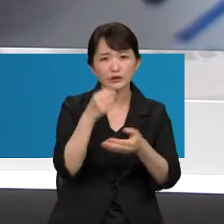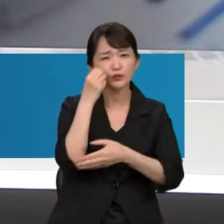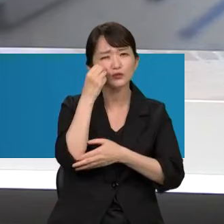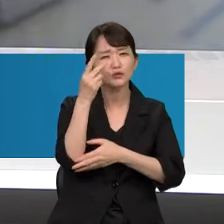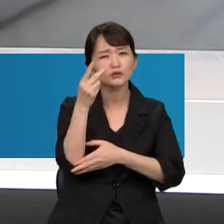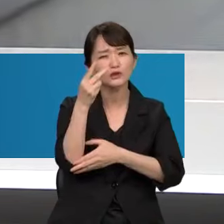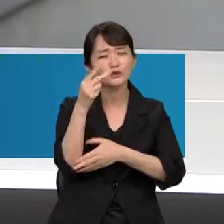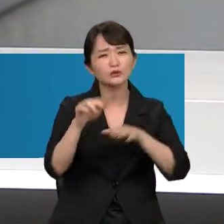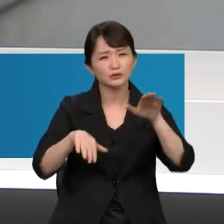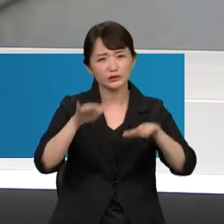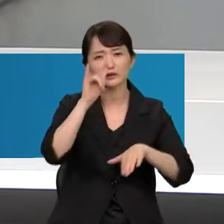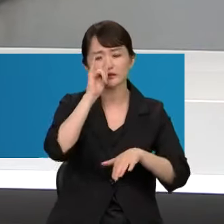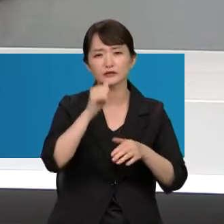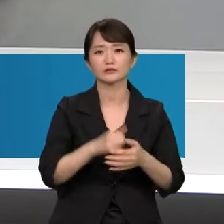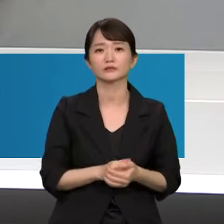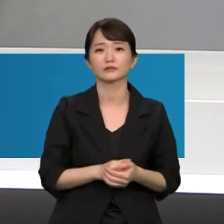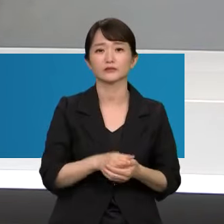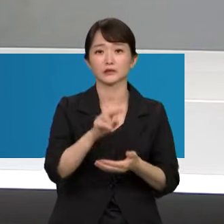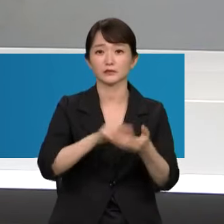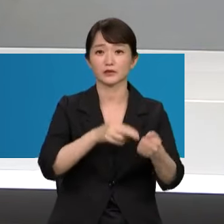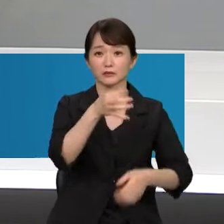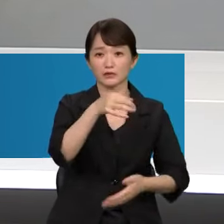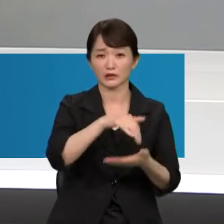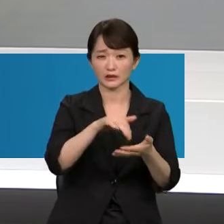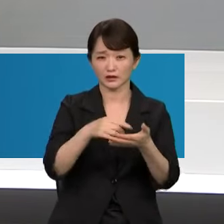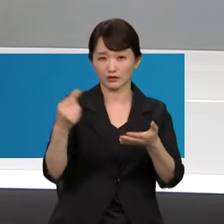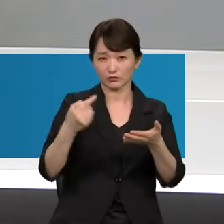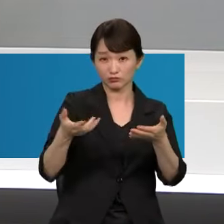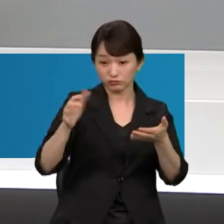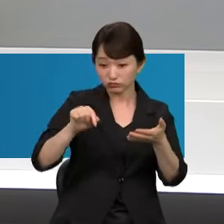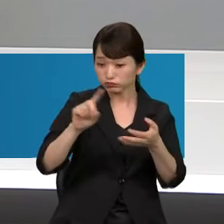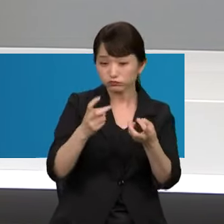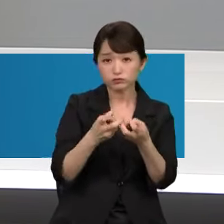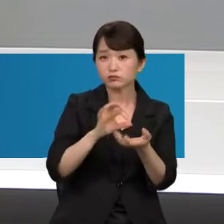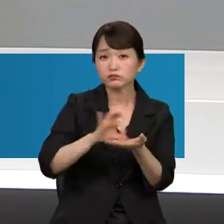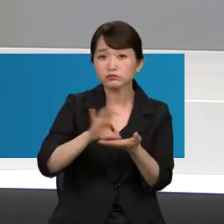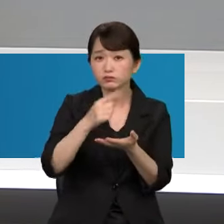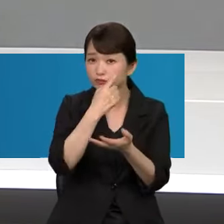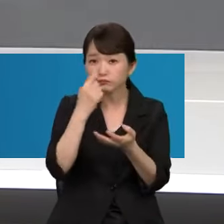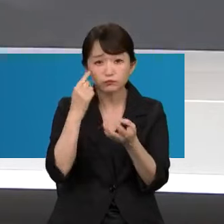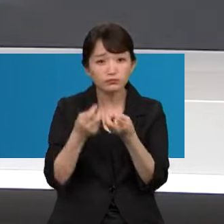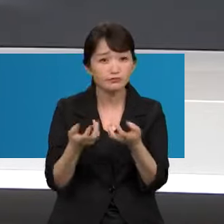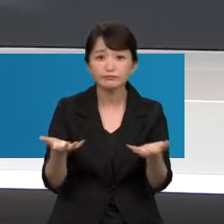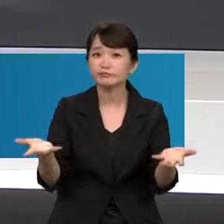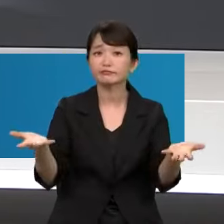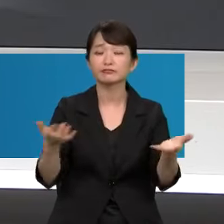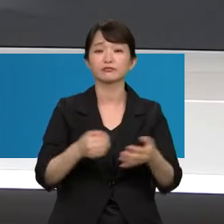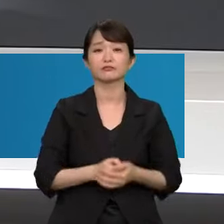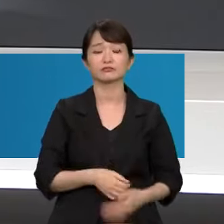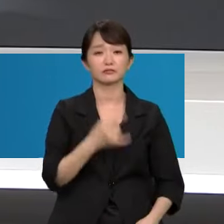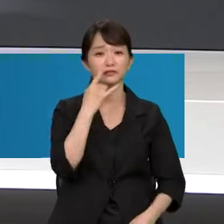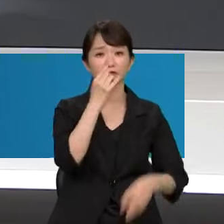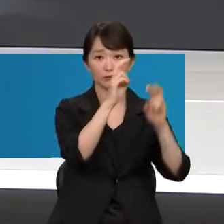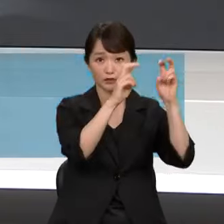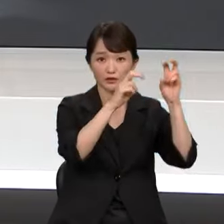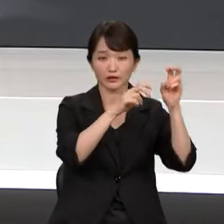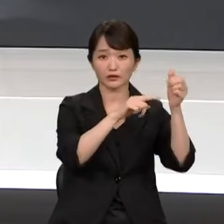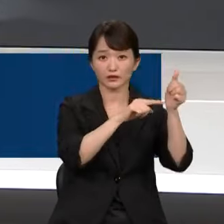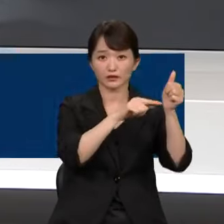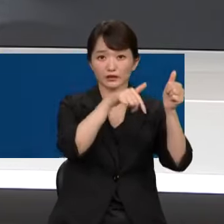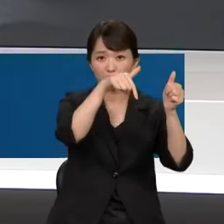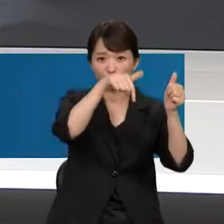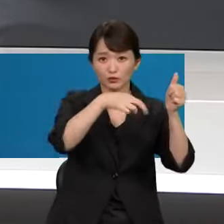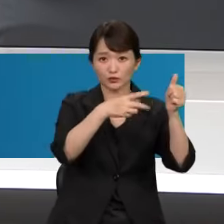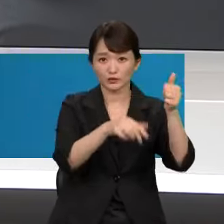시차가 존재한다는 겁니다. 그 사이 판매 대금 수천억 원이 어떻게 사용되는지 확인할 길이 없는 건데 모 회사 Q10